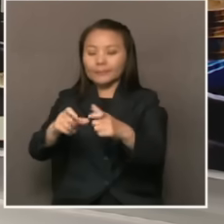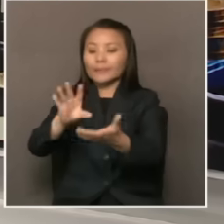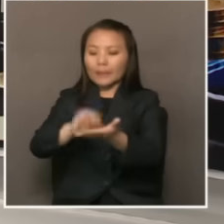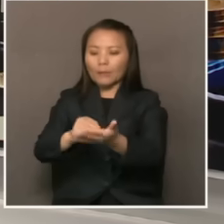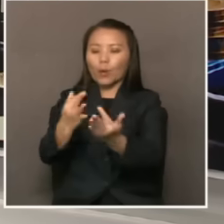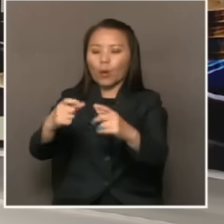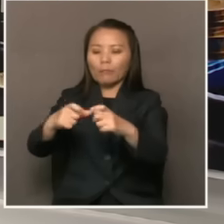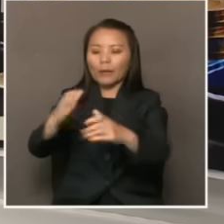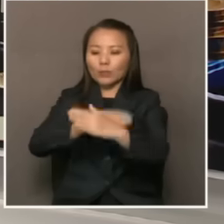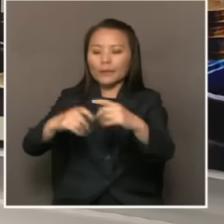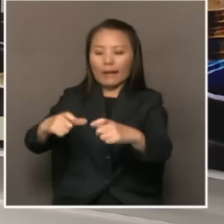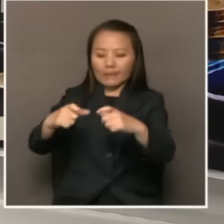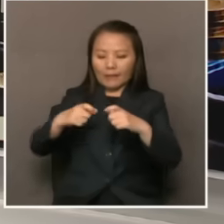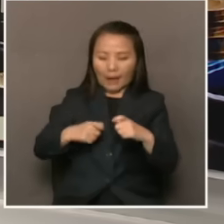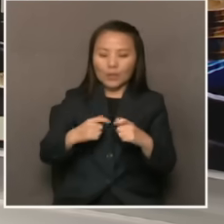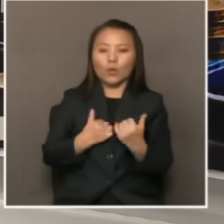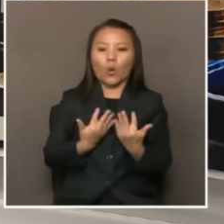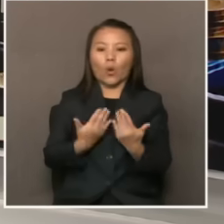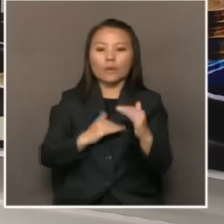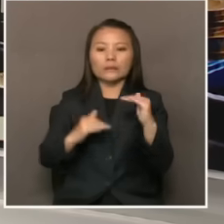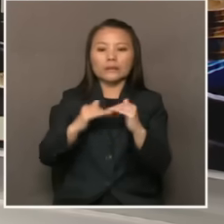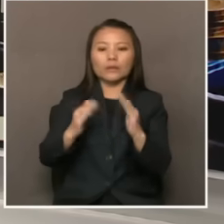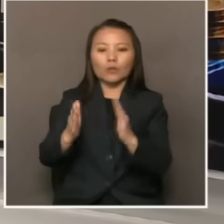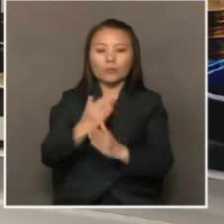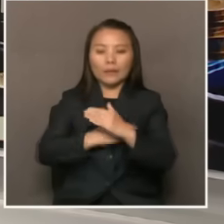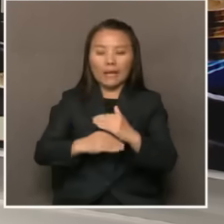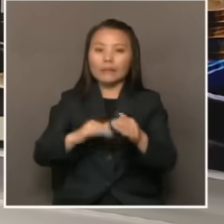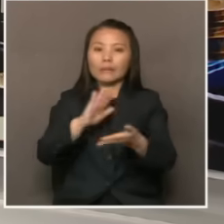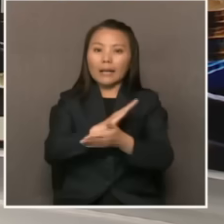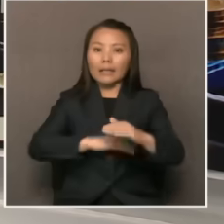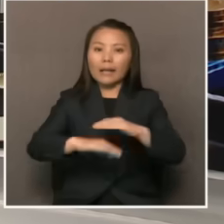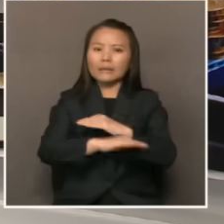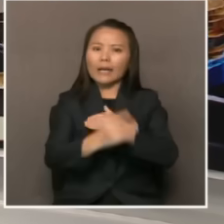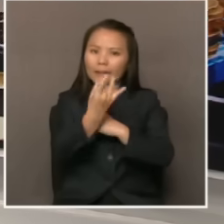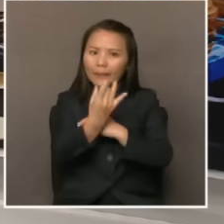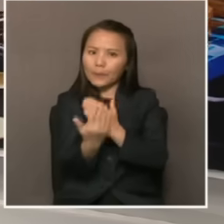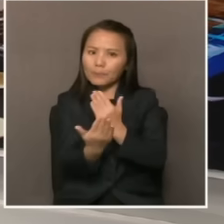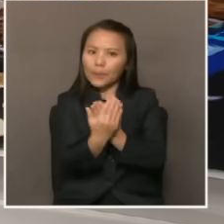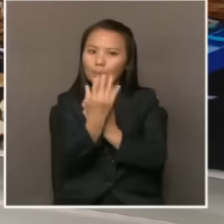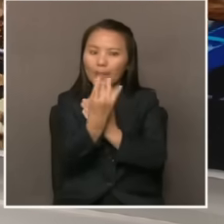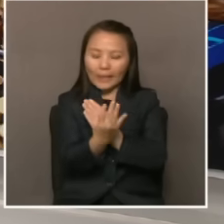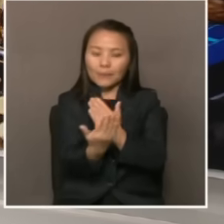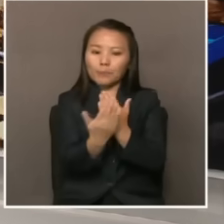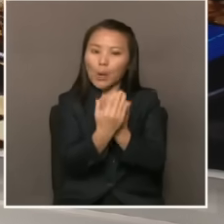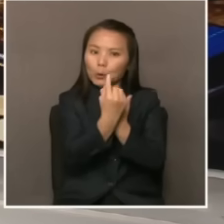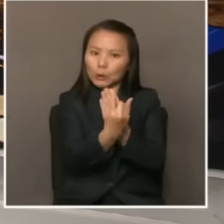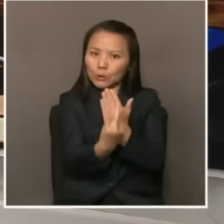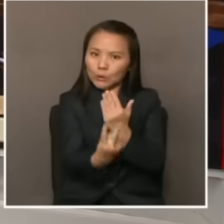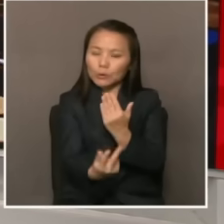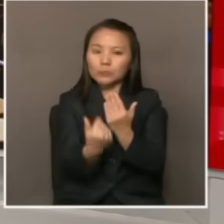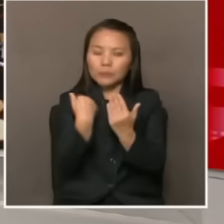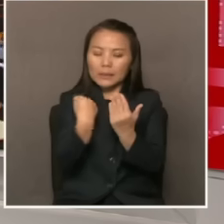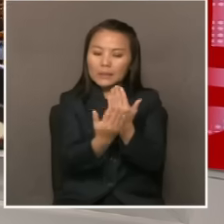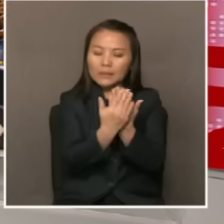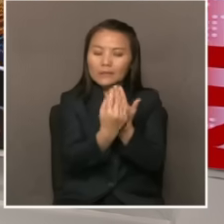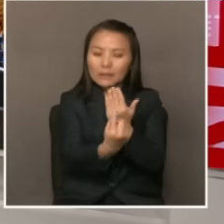รับสิทธิ์เบี้ยความพิการนั่นเองเอกสารสำคัญที่ต้องใช้มีอะไรบ้างนะคะใช้อย่างละ 1ฉบับเท่านั้นดังนี้นะคะ